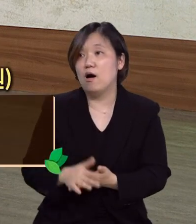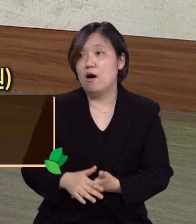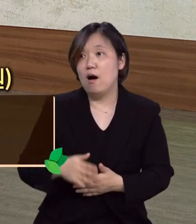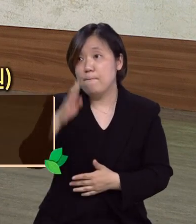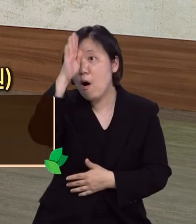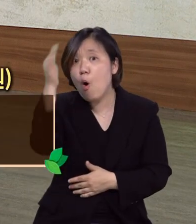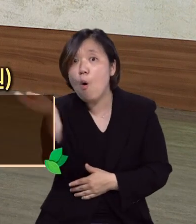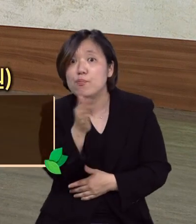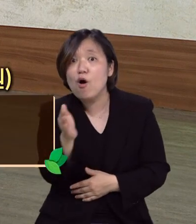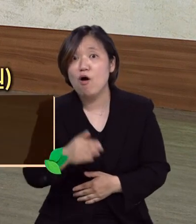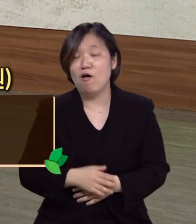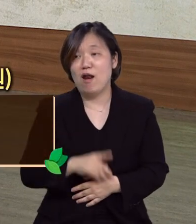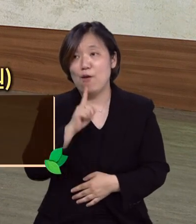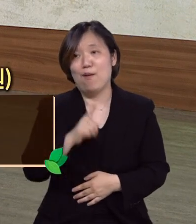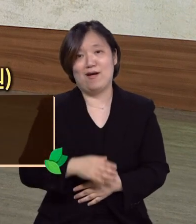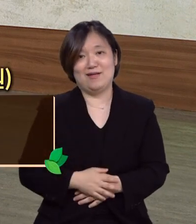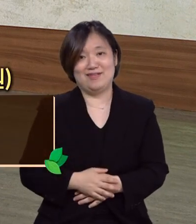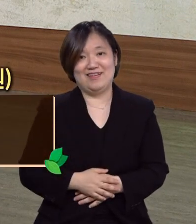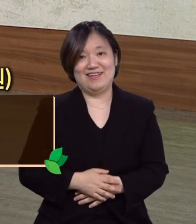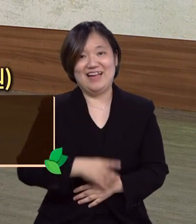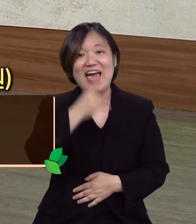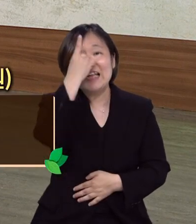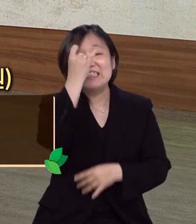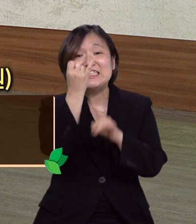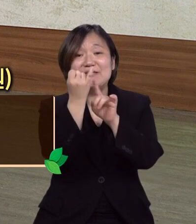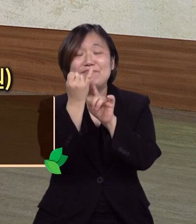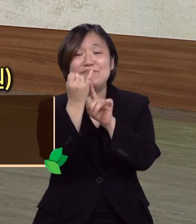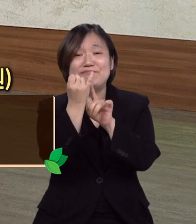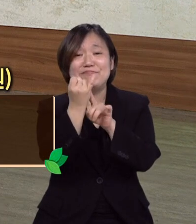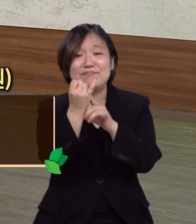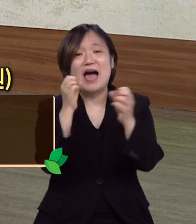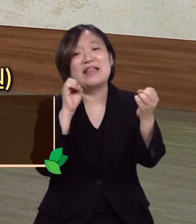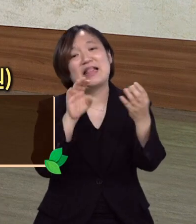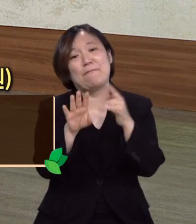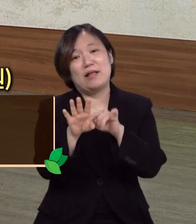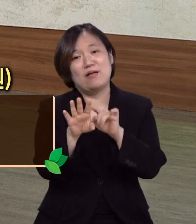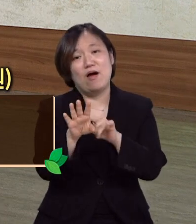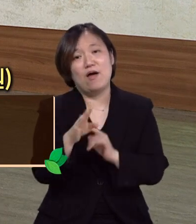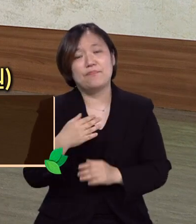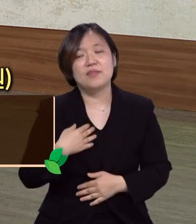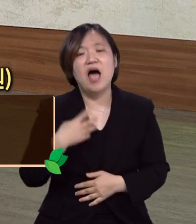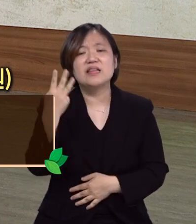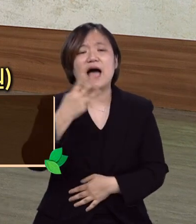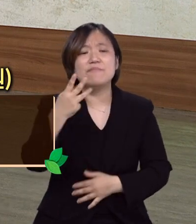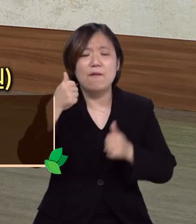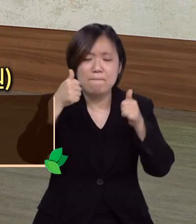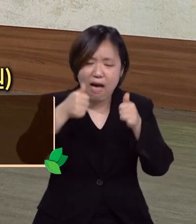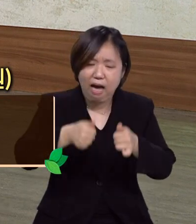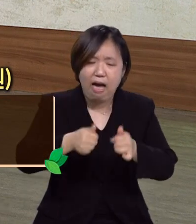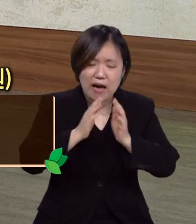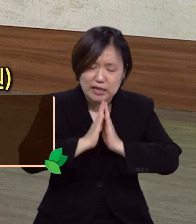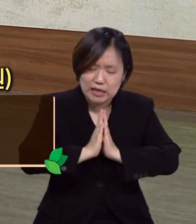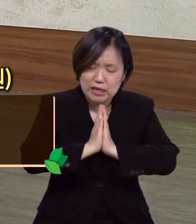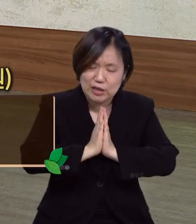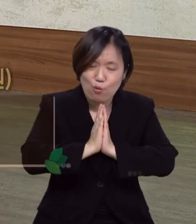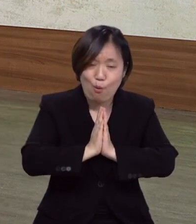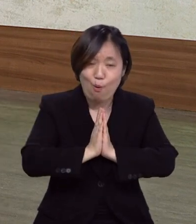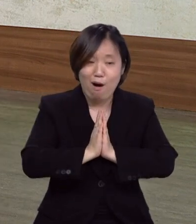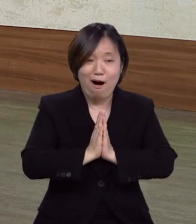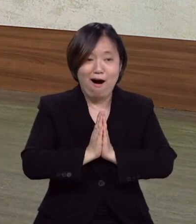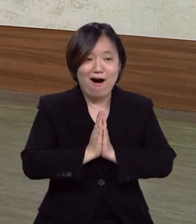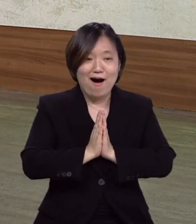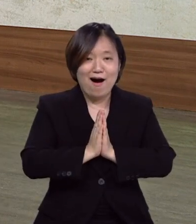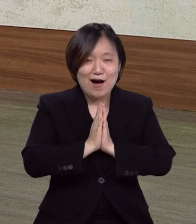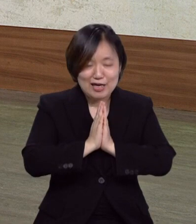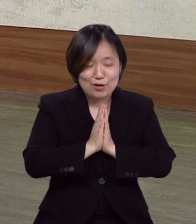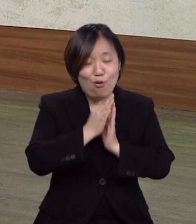염불 기도에서 나왔습니다 3천배하고 염불해서 나왔습니다 했더니 의사 선생님의 무슨 말인지 몰라